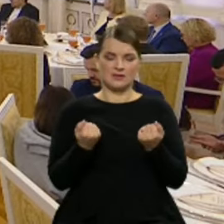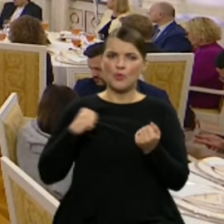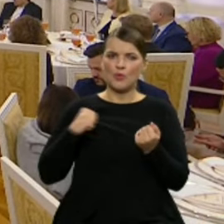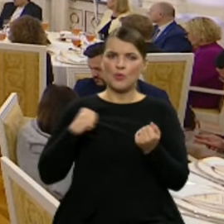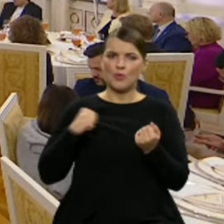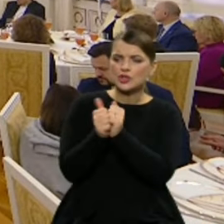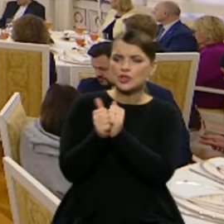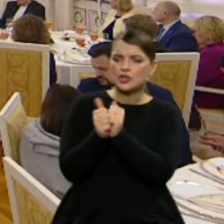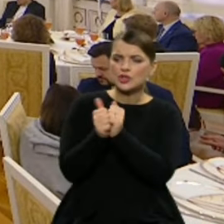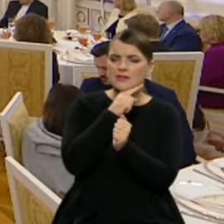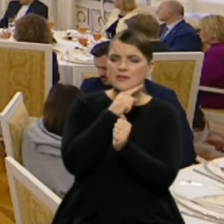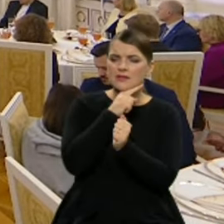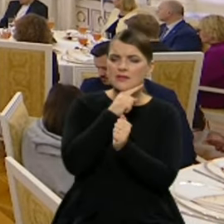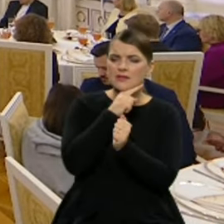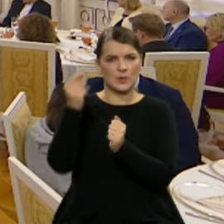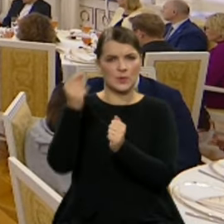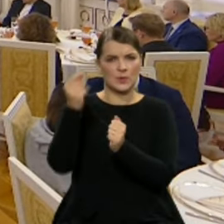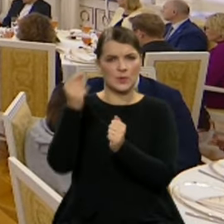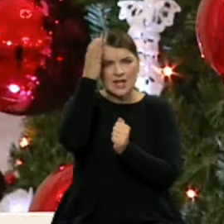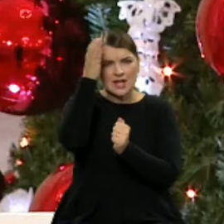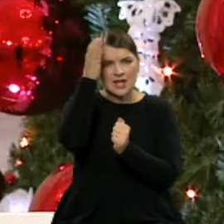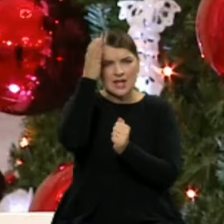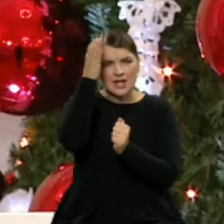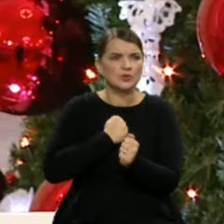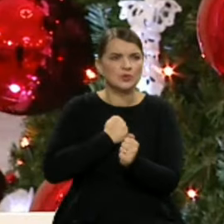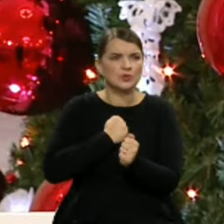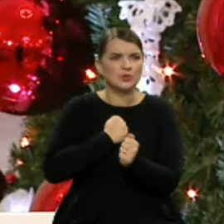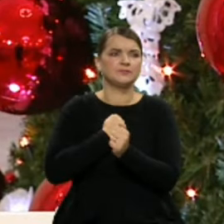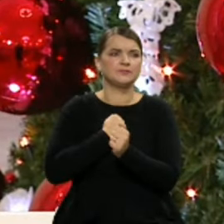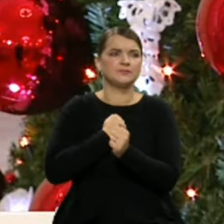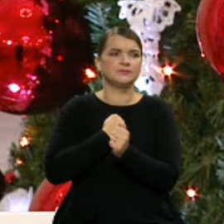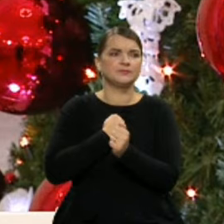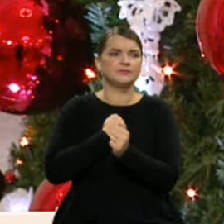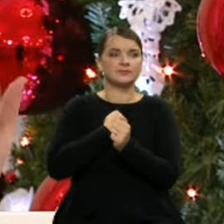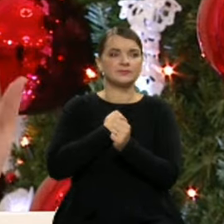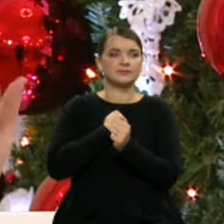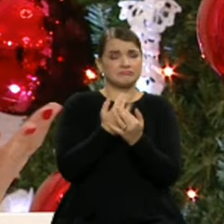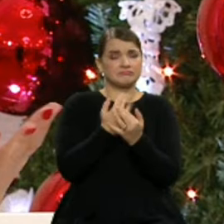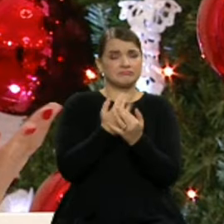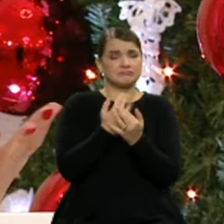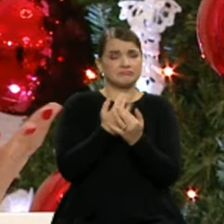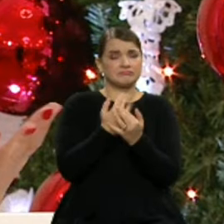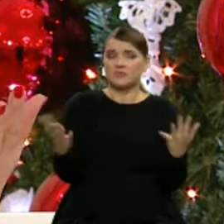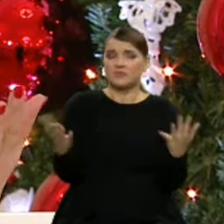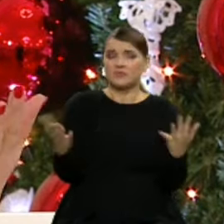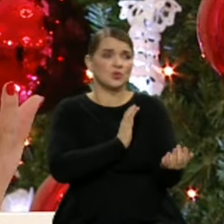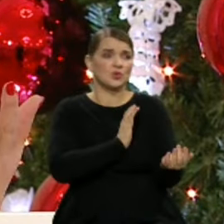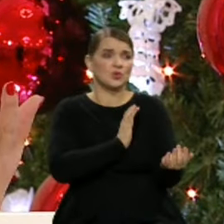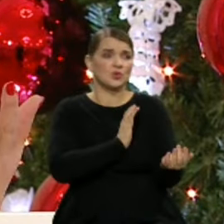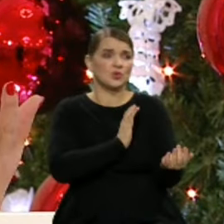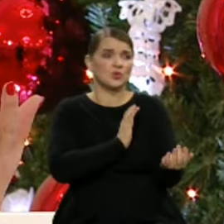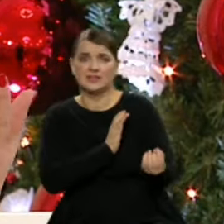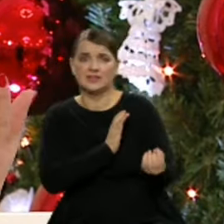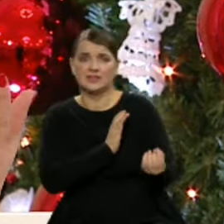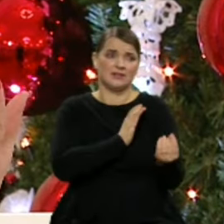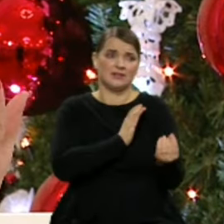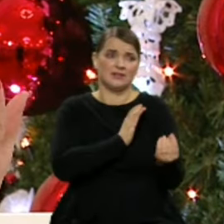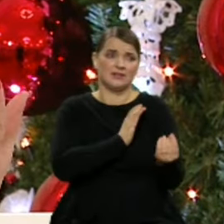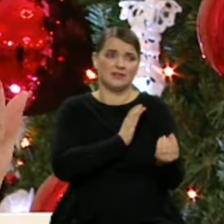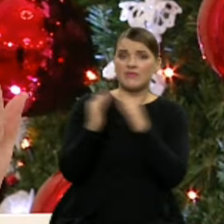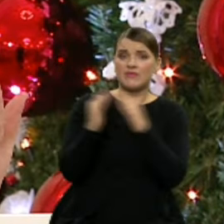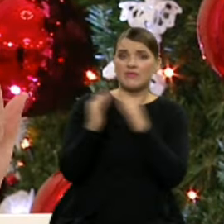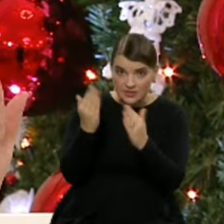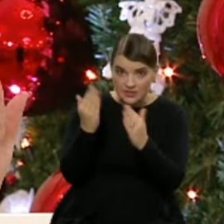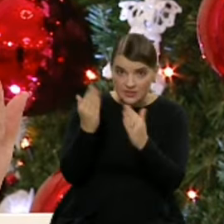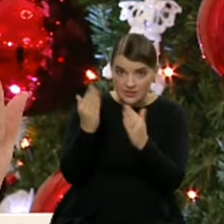savęs kiek žmonių, ir išsilavinę, ir visokie, ir turtingi, taip, ir namus turim,